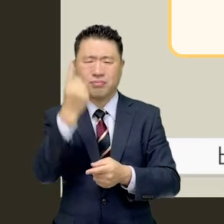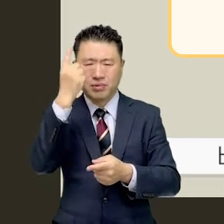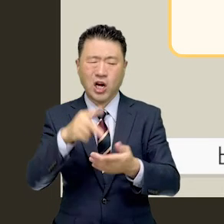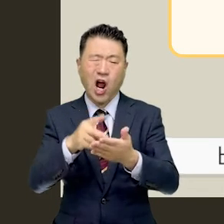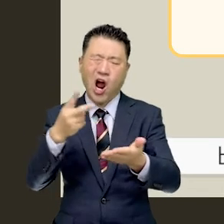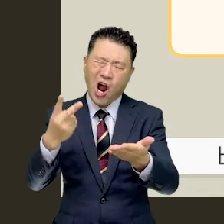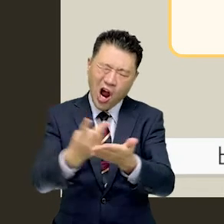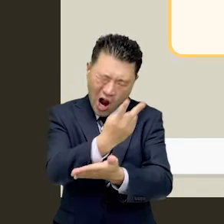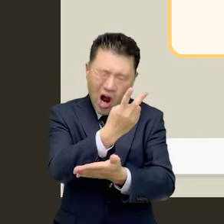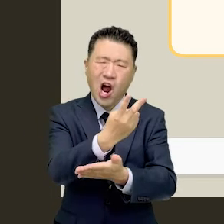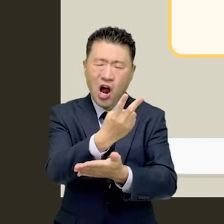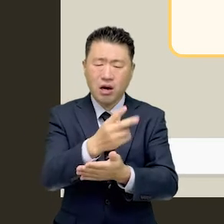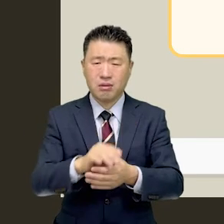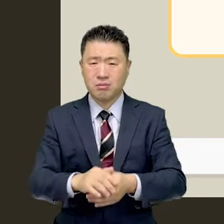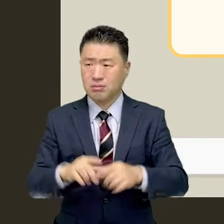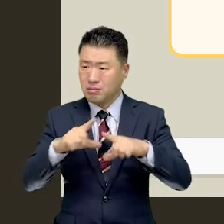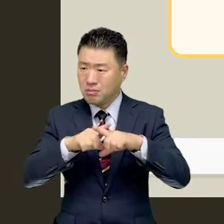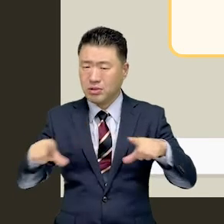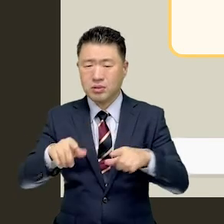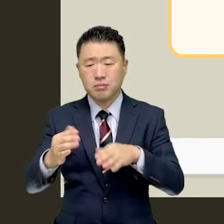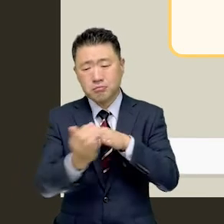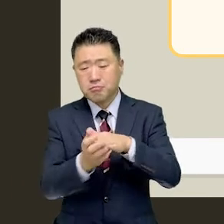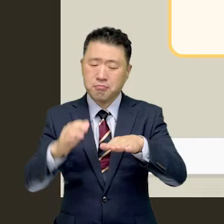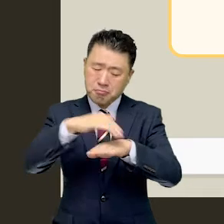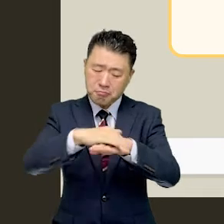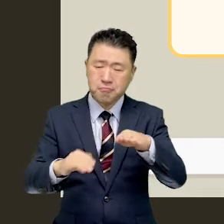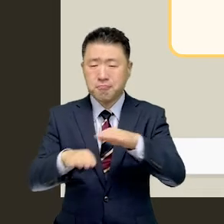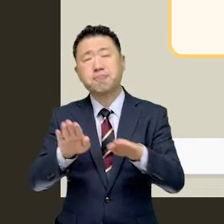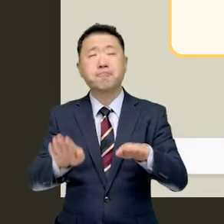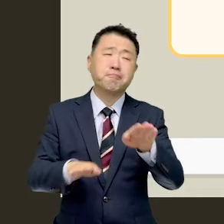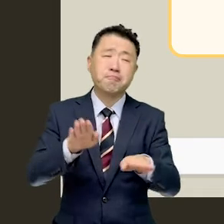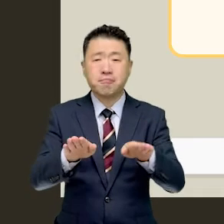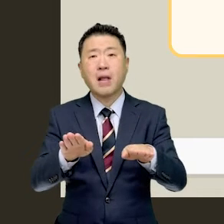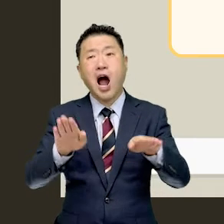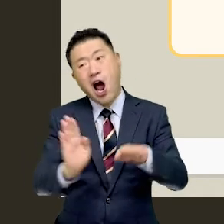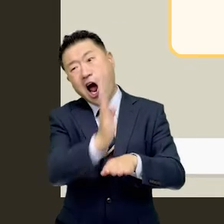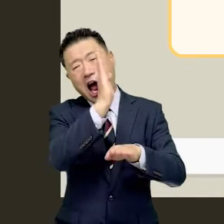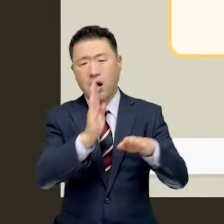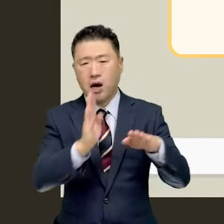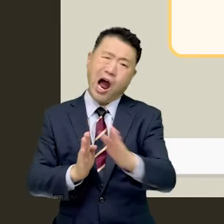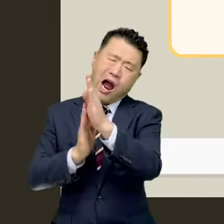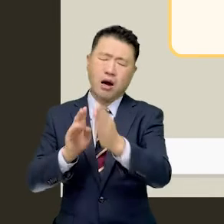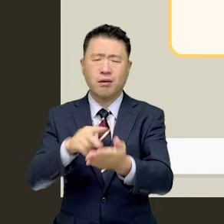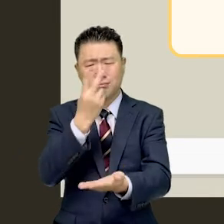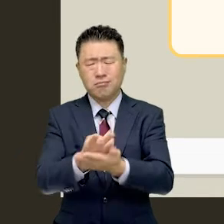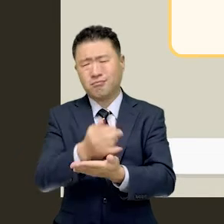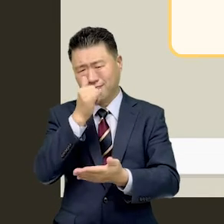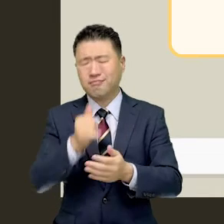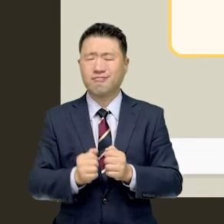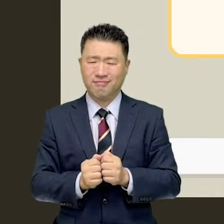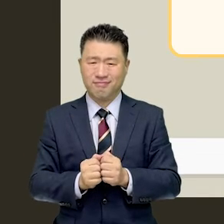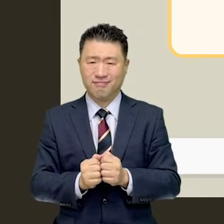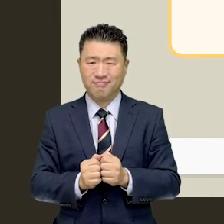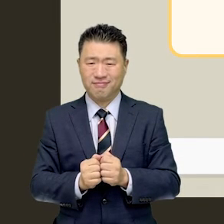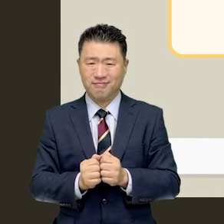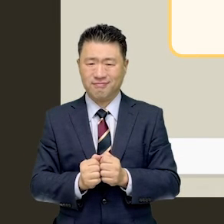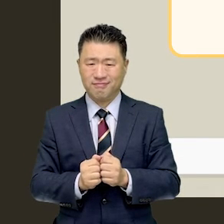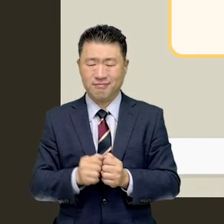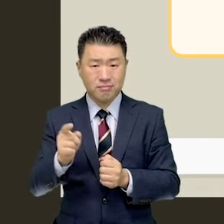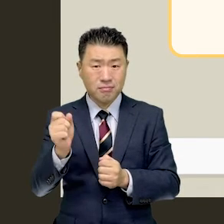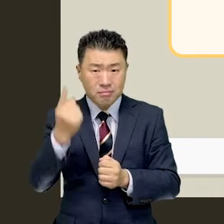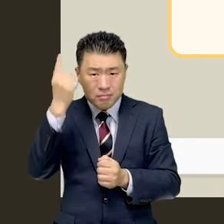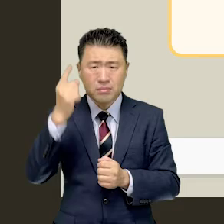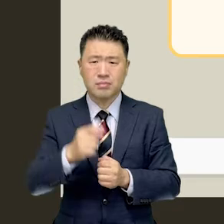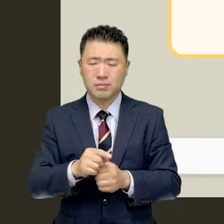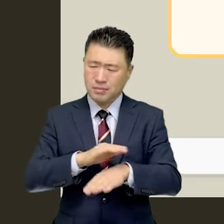미끄러져 넘어지거나 일반 슬리퍼를 신고 업무를 수행하던 중에 넘어지는 것도 원인이 됩니다. 이에 따른